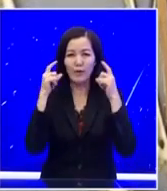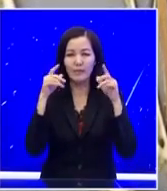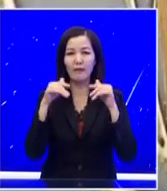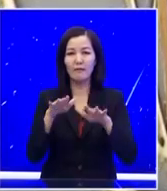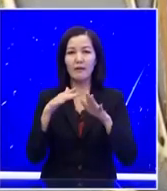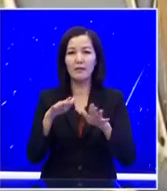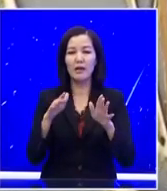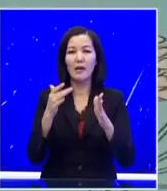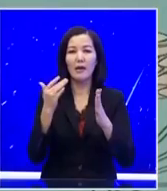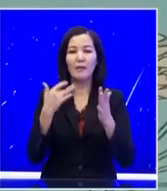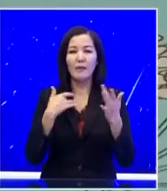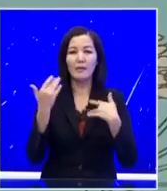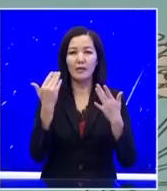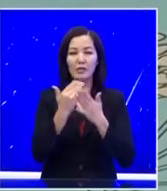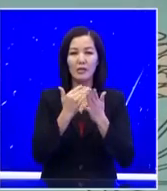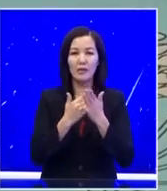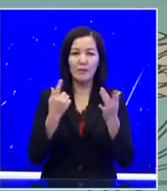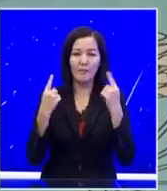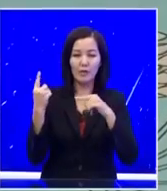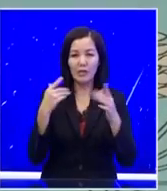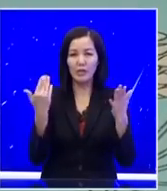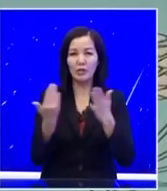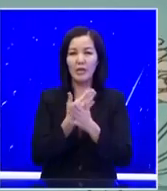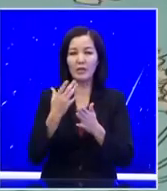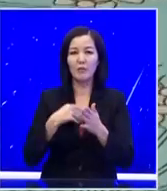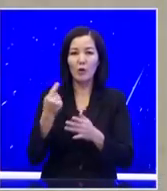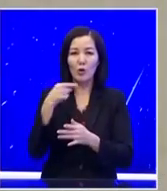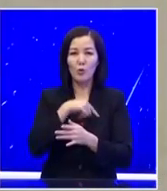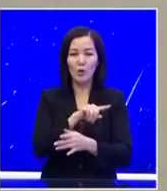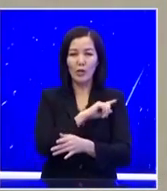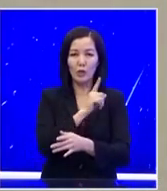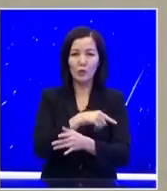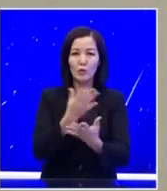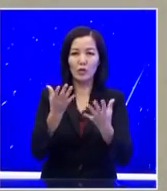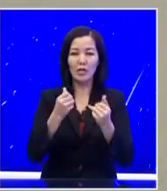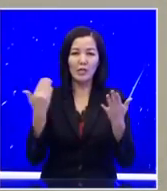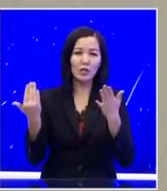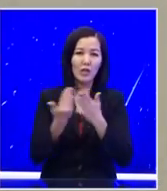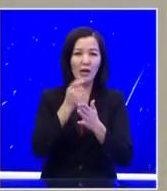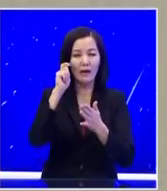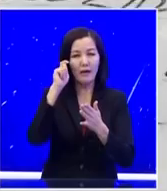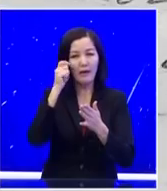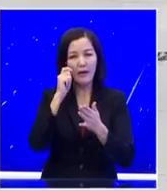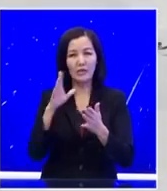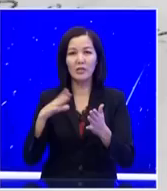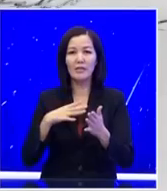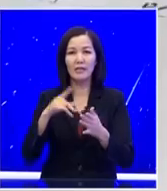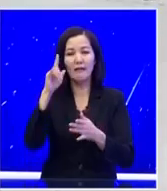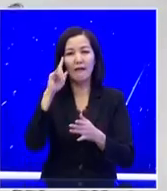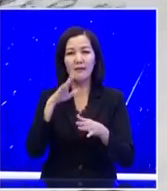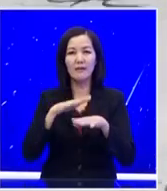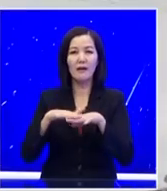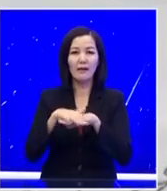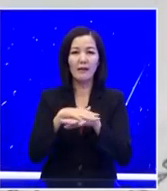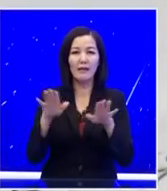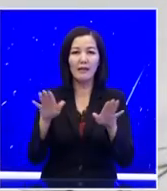Әрі репертуарларын да жаңғыртып жаңартып жатыр. Өздеріне де рухани күш, бірнеше жаңа ән жаттады. Бірі қазақ елі әні.